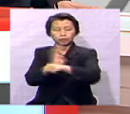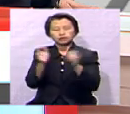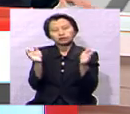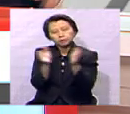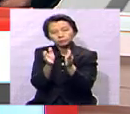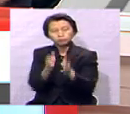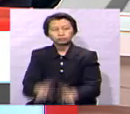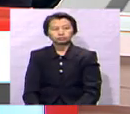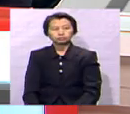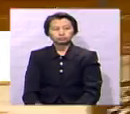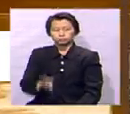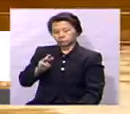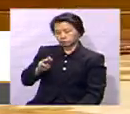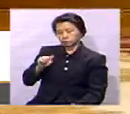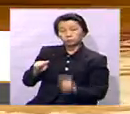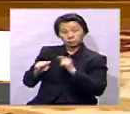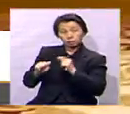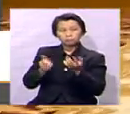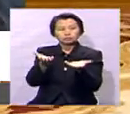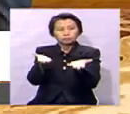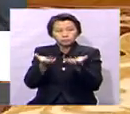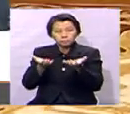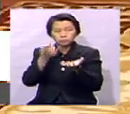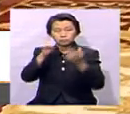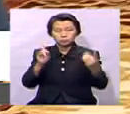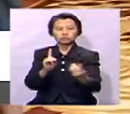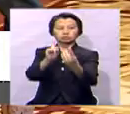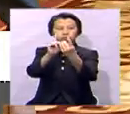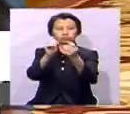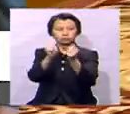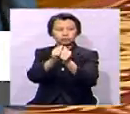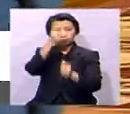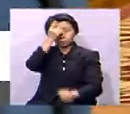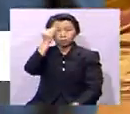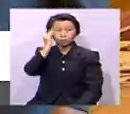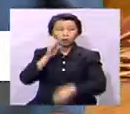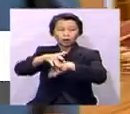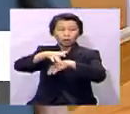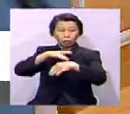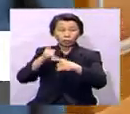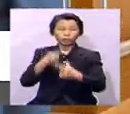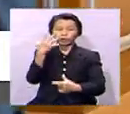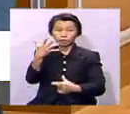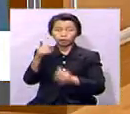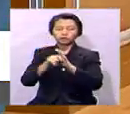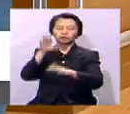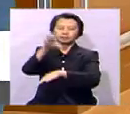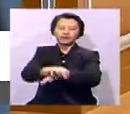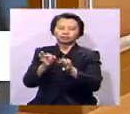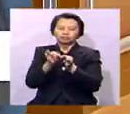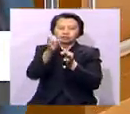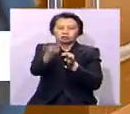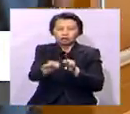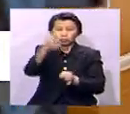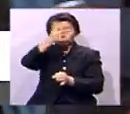kecil. Ma sebenarnya berhasrat untuk bertemu dengan Tun Dr. Mahathir awal bulan ini tetapi terpaksa ditangguhkan